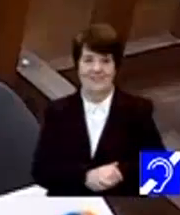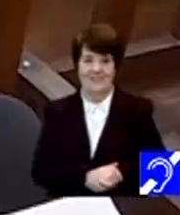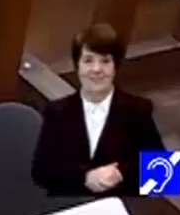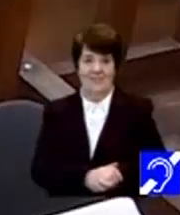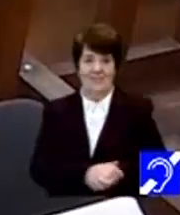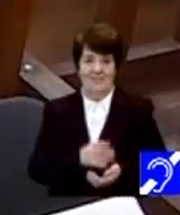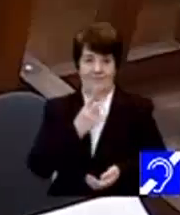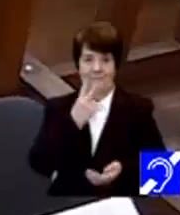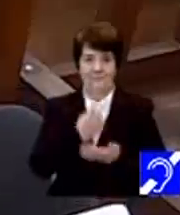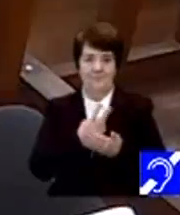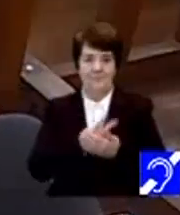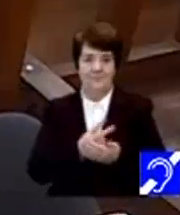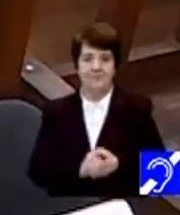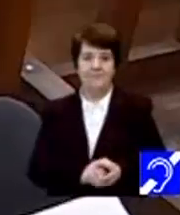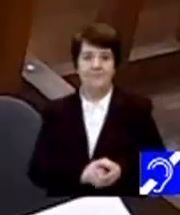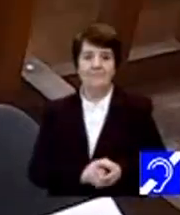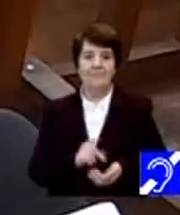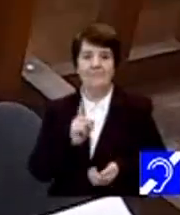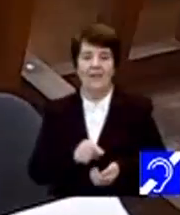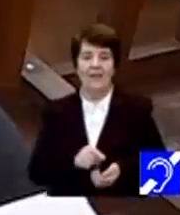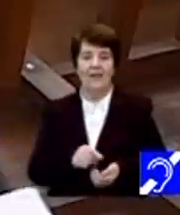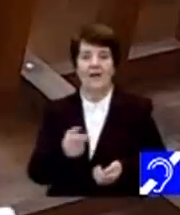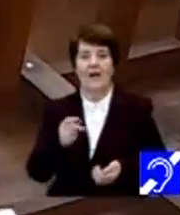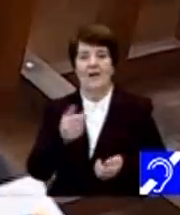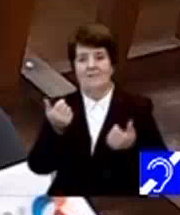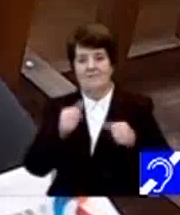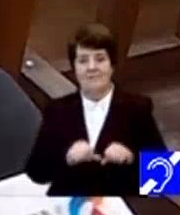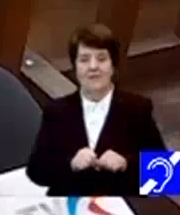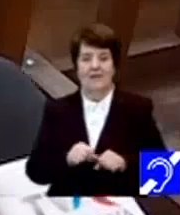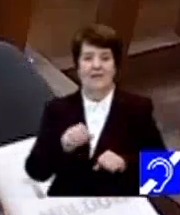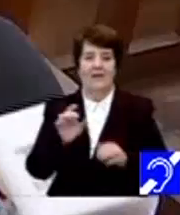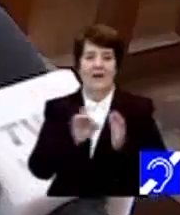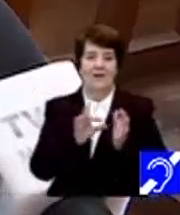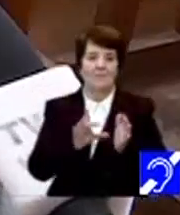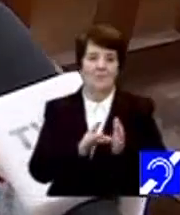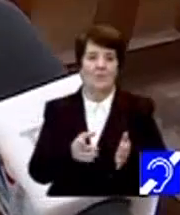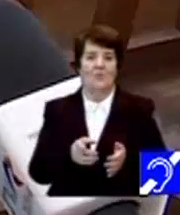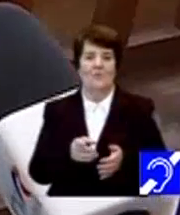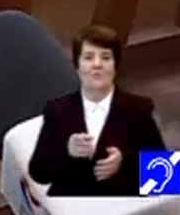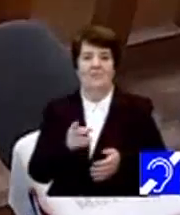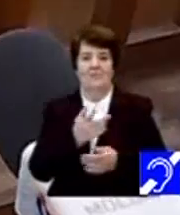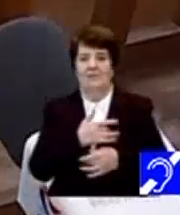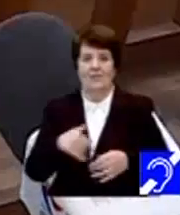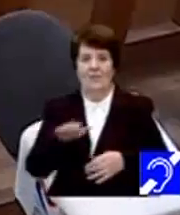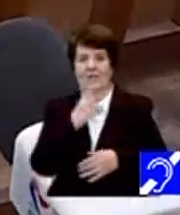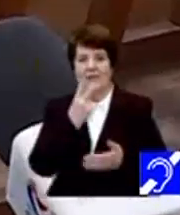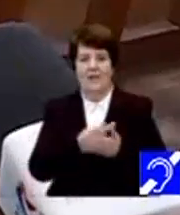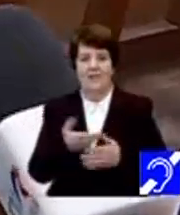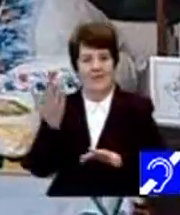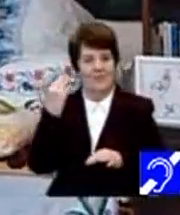Am țesut ca și dame, gherghină, curcanul harbuzului, căria zaharului, cum sunt mame,